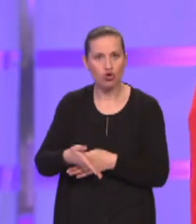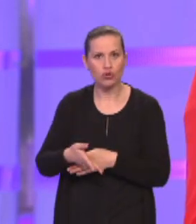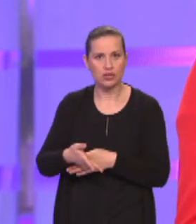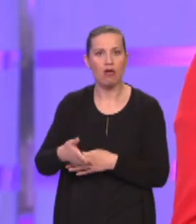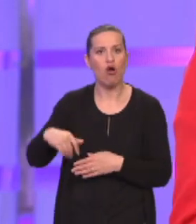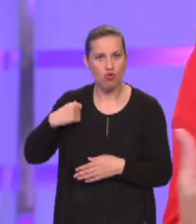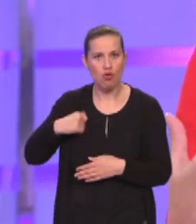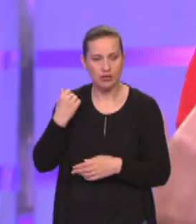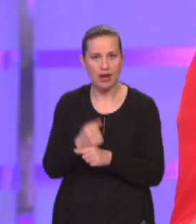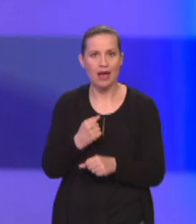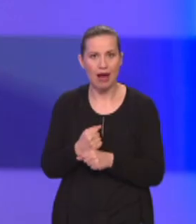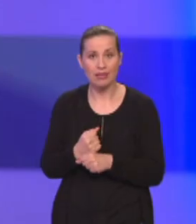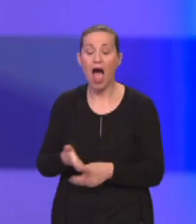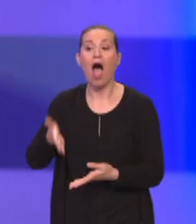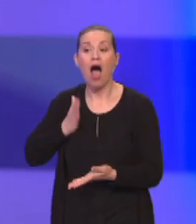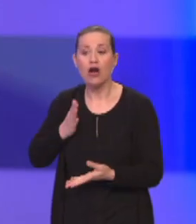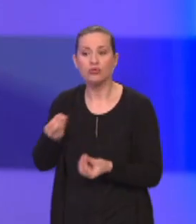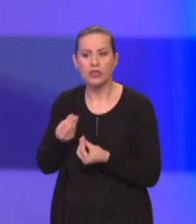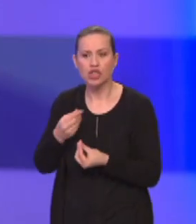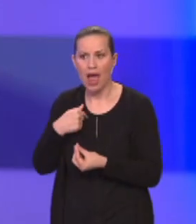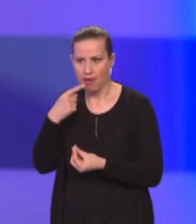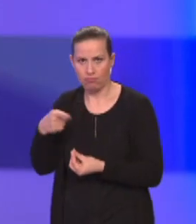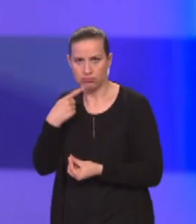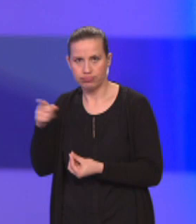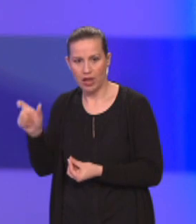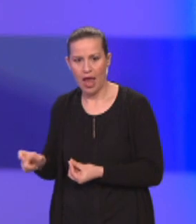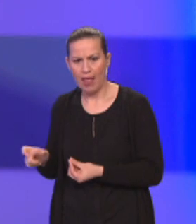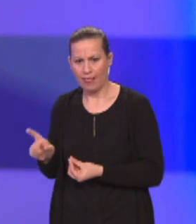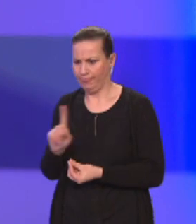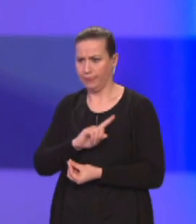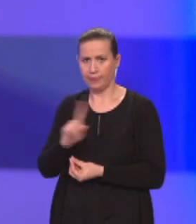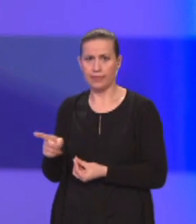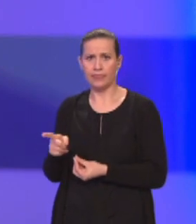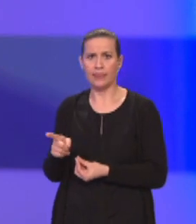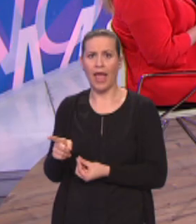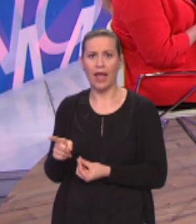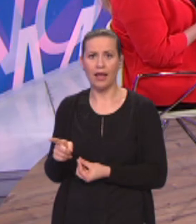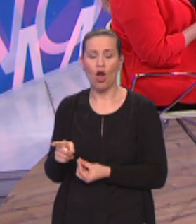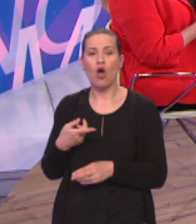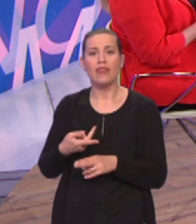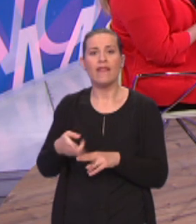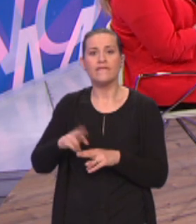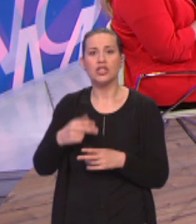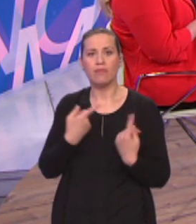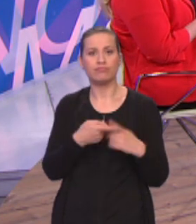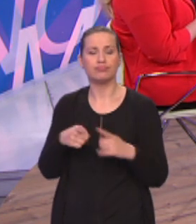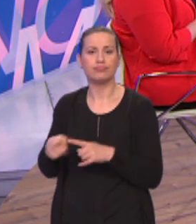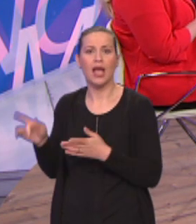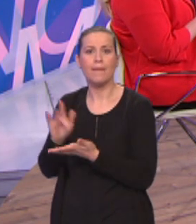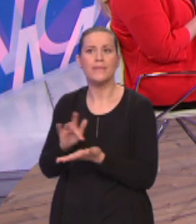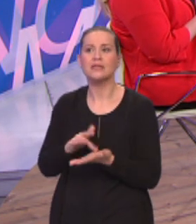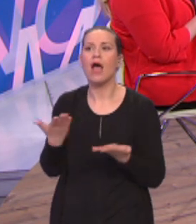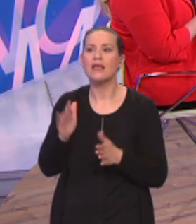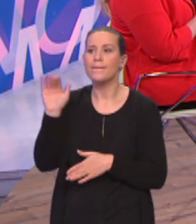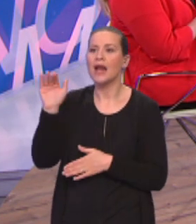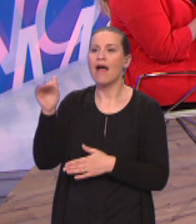dovoljna, a gospođa o kojoj pričam dobije kao odgovor ne od vukovarskih leptirića, nego na više mjesta gdje se je prijavila